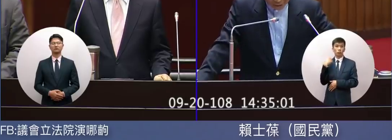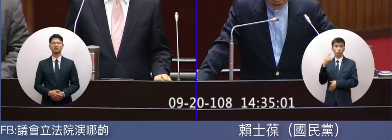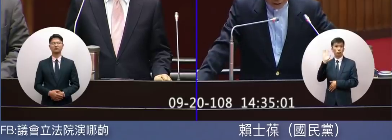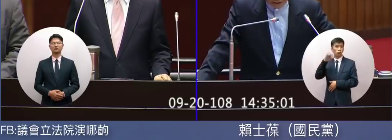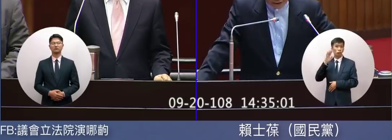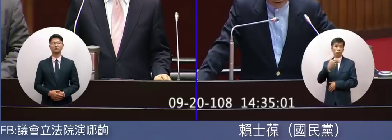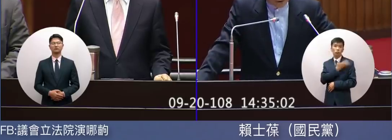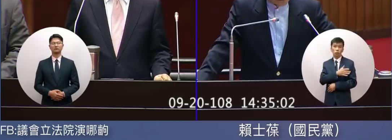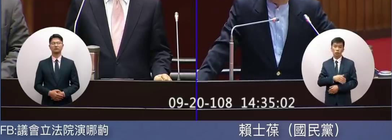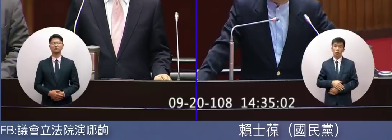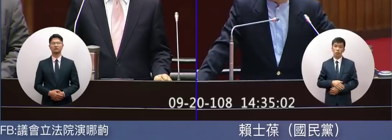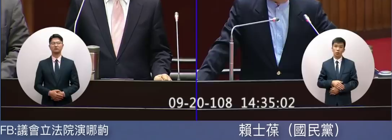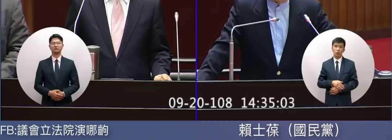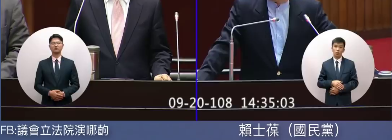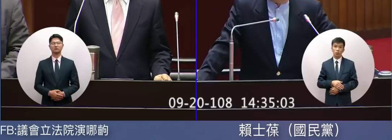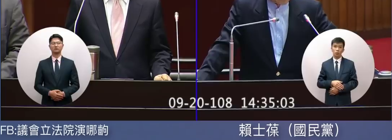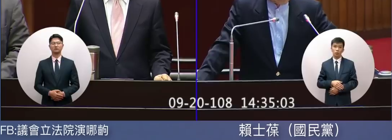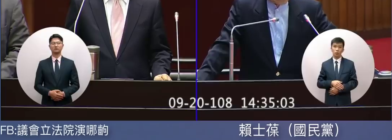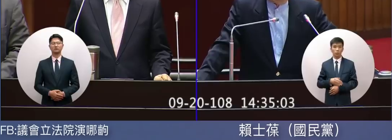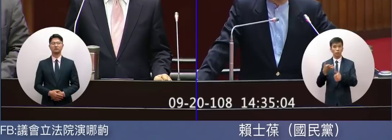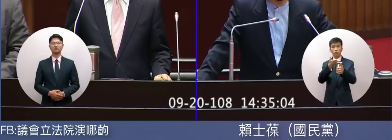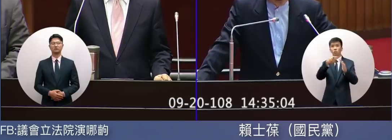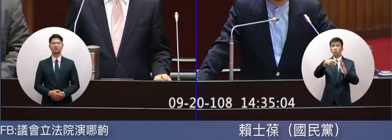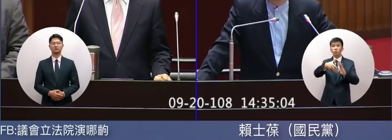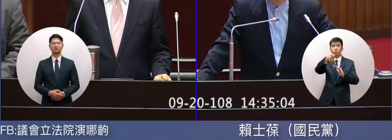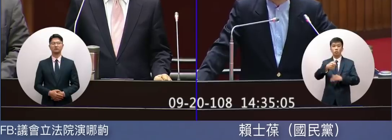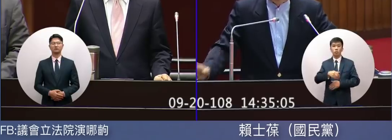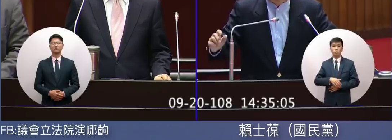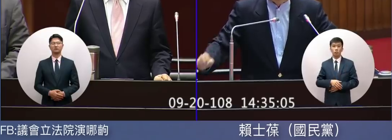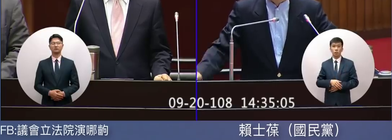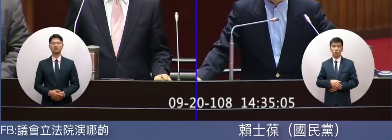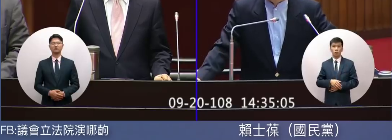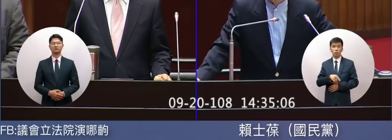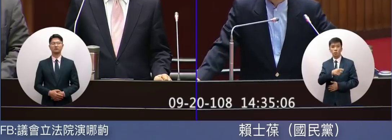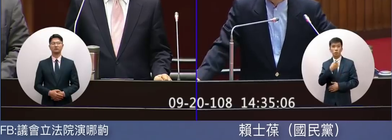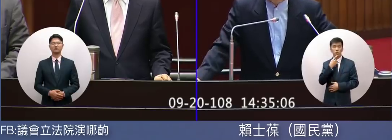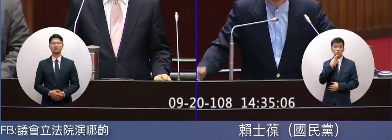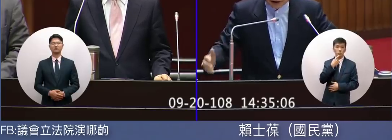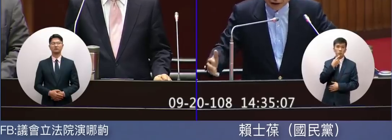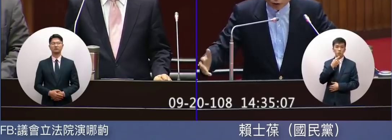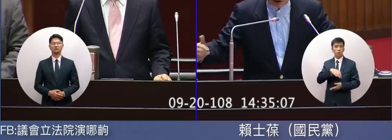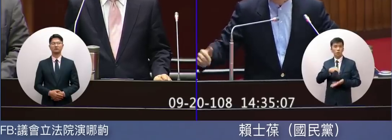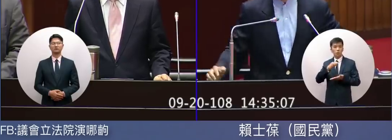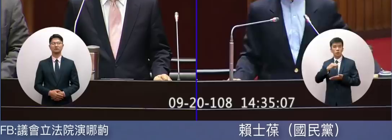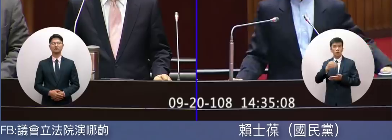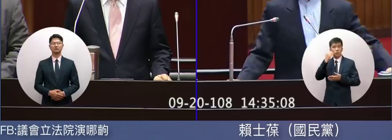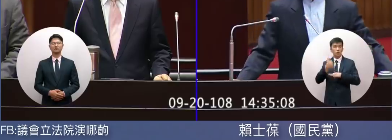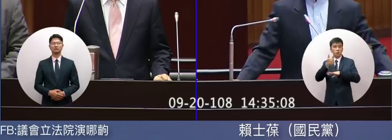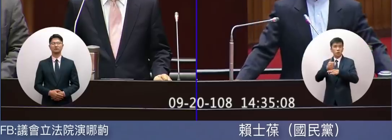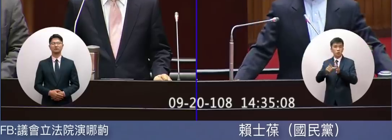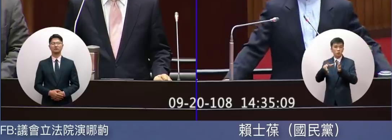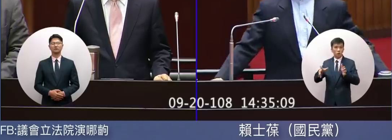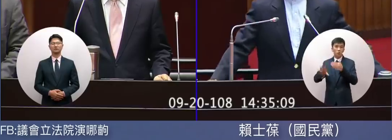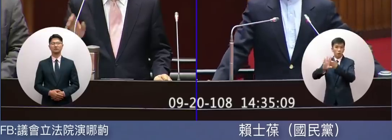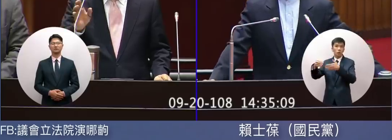吹波啦。那院长，我请教你哦，你会不会担心在你院长任内哦，一个一个断下来？